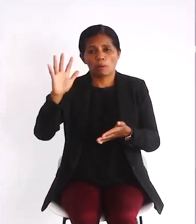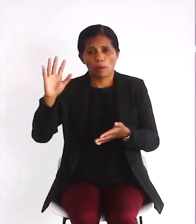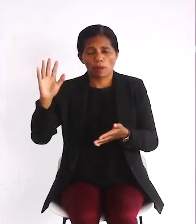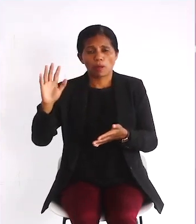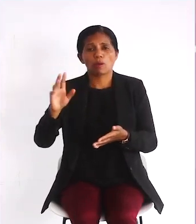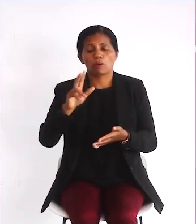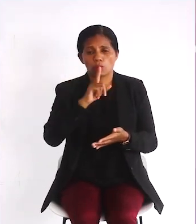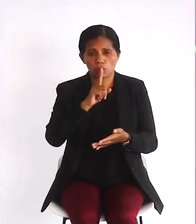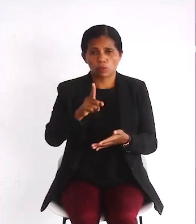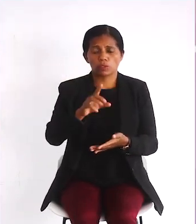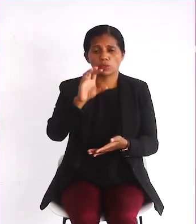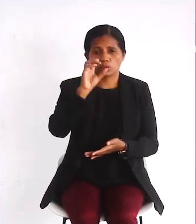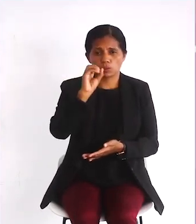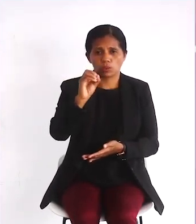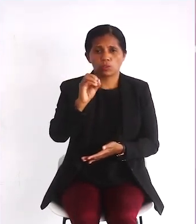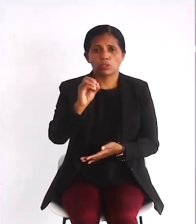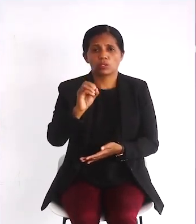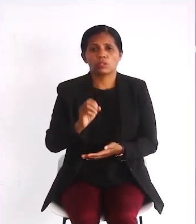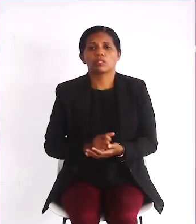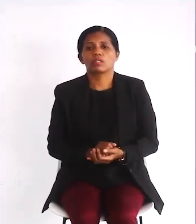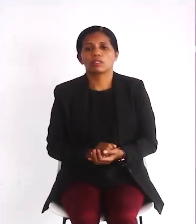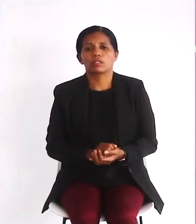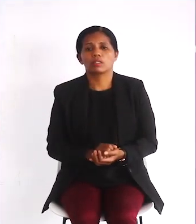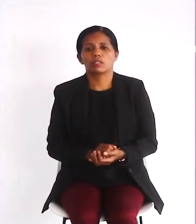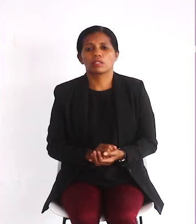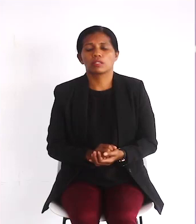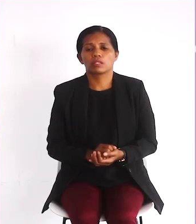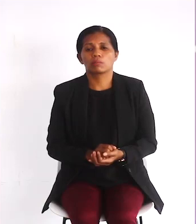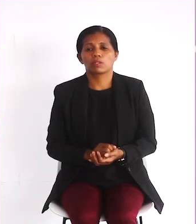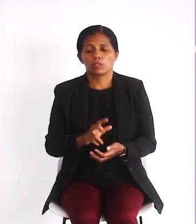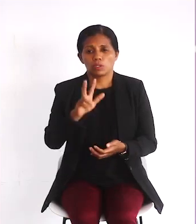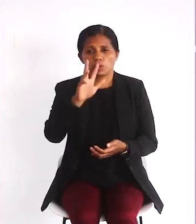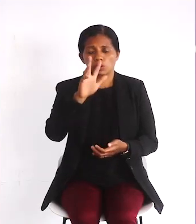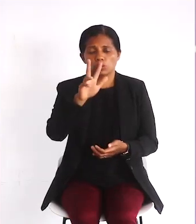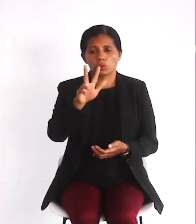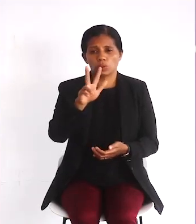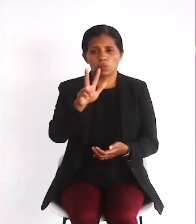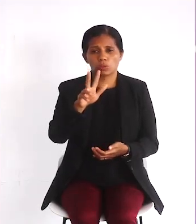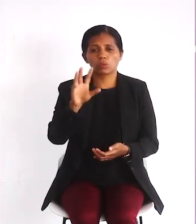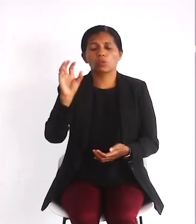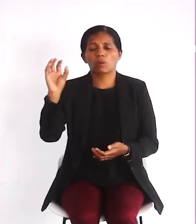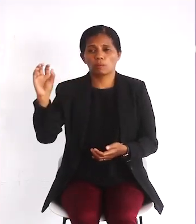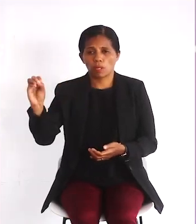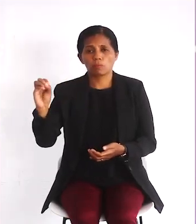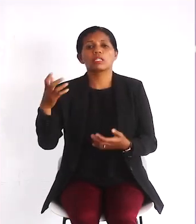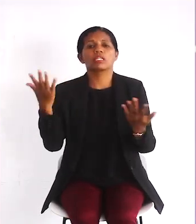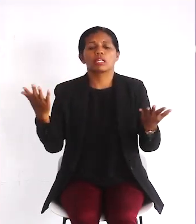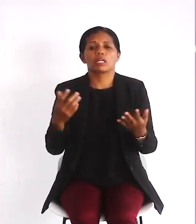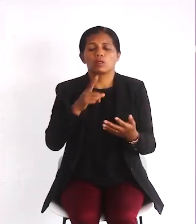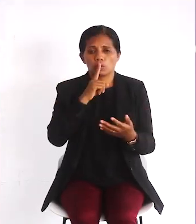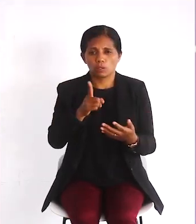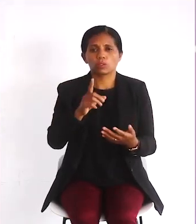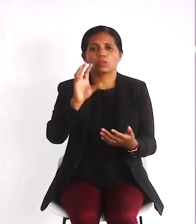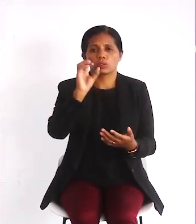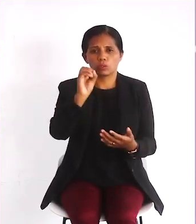Los, tolu. No distansia entre tolu no mamuk hira? los,